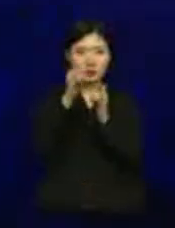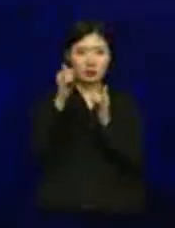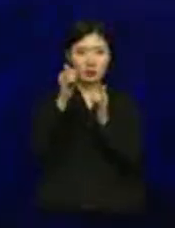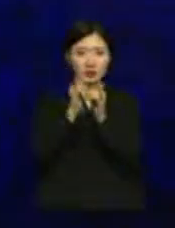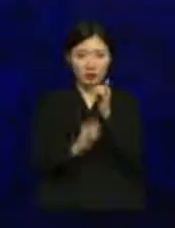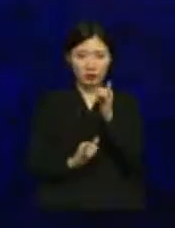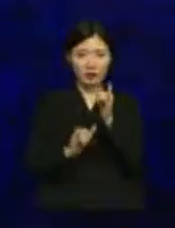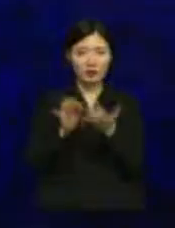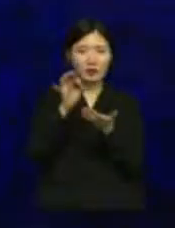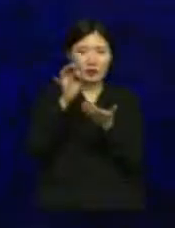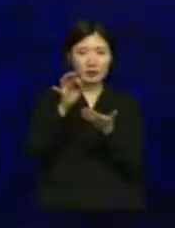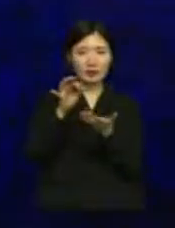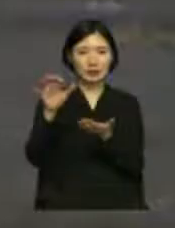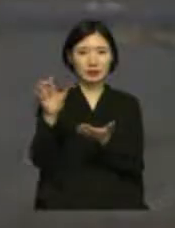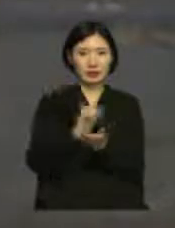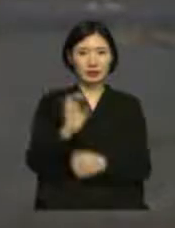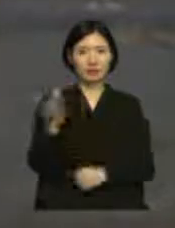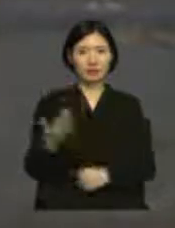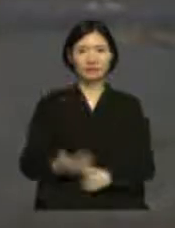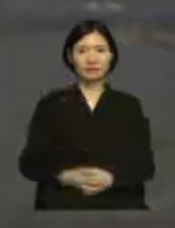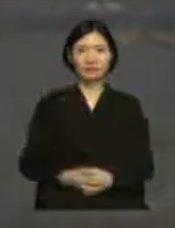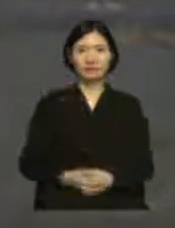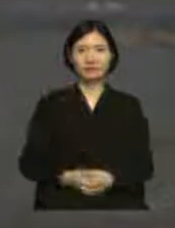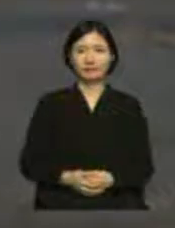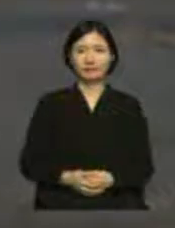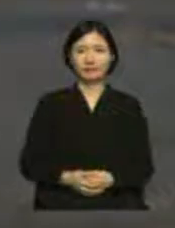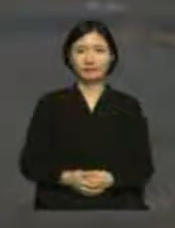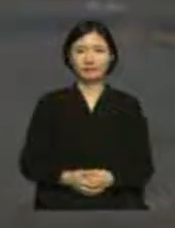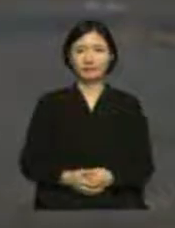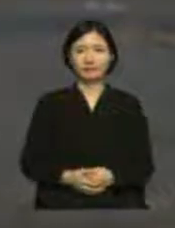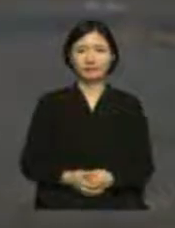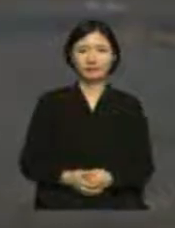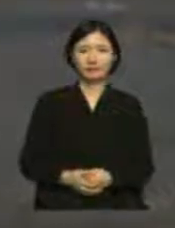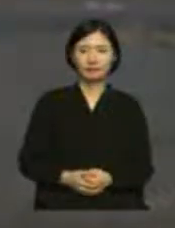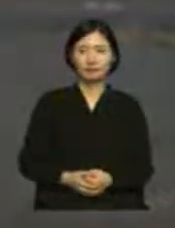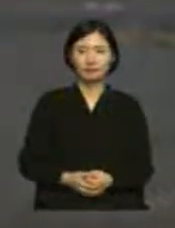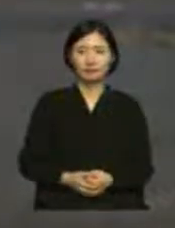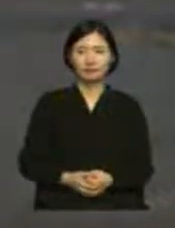가치를 지닐 것으로 기대됩니다. 딜라이브 서울경기 케이블TV 조성엽입니다.